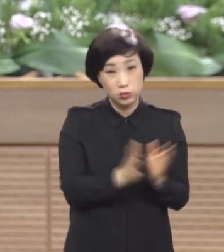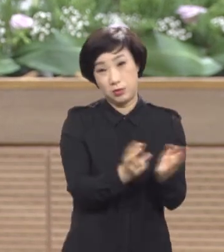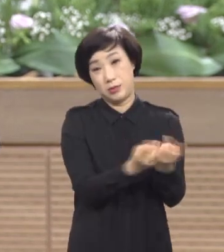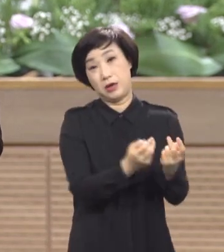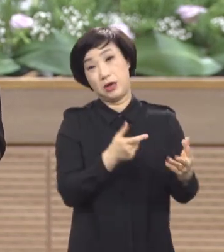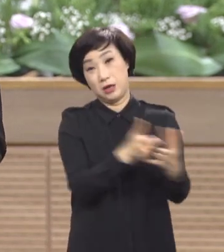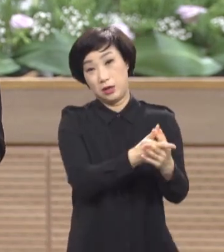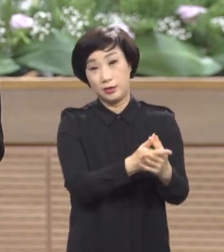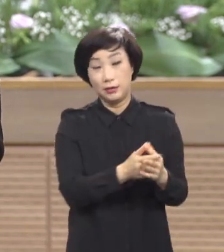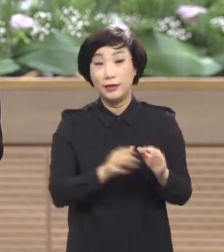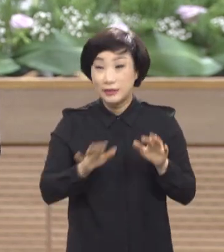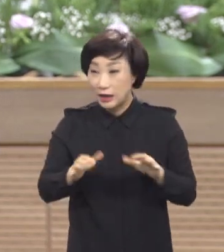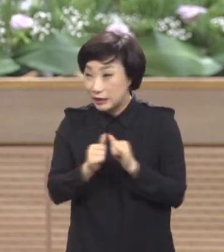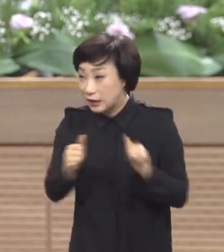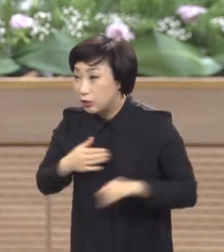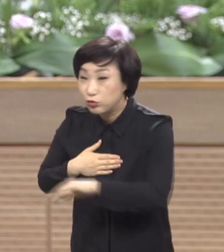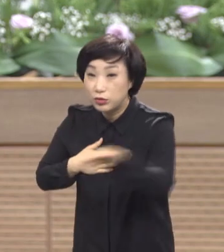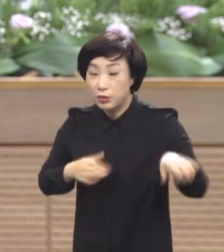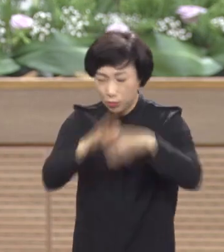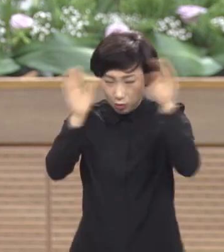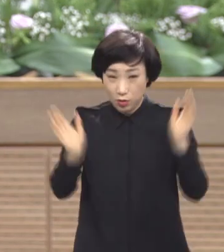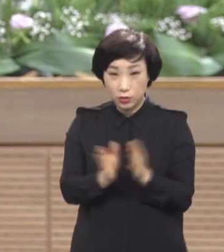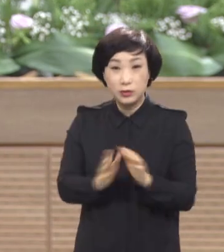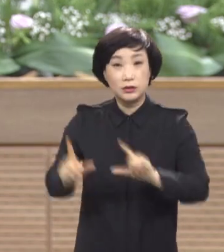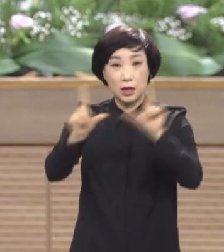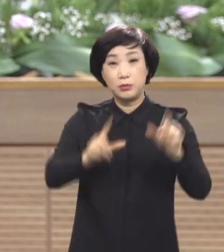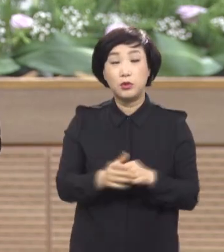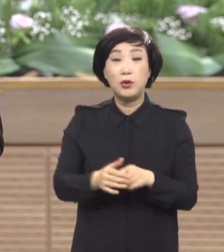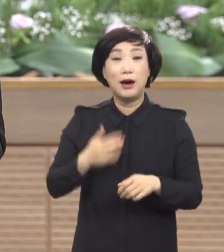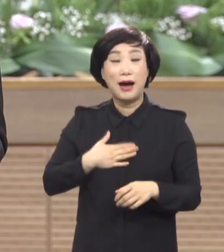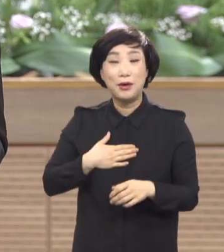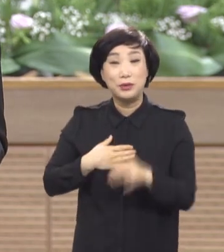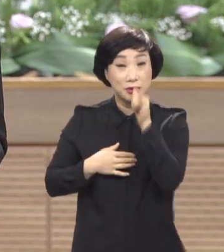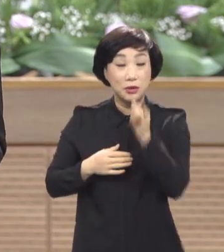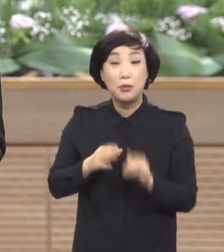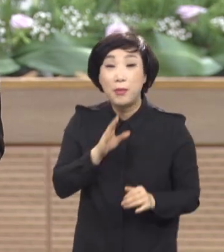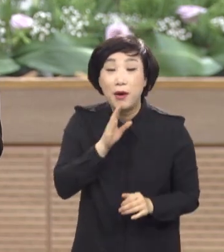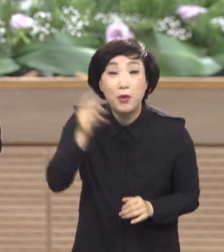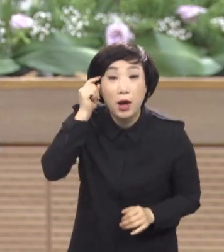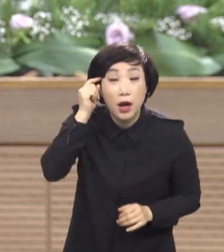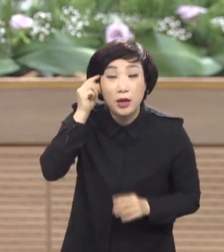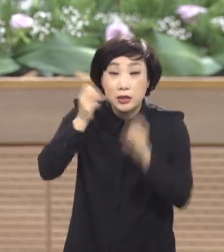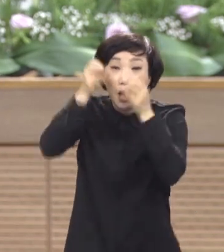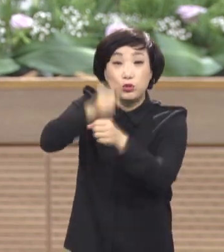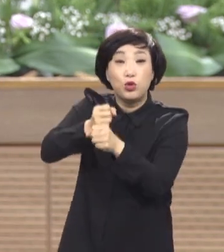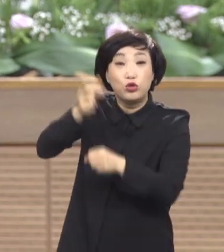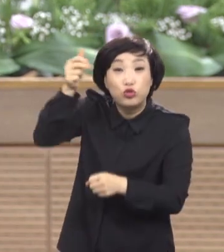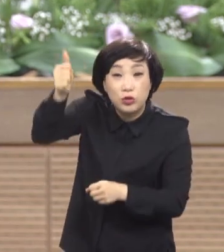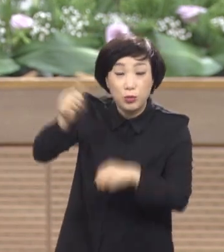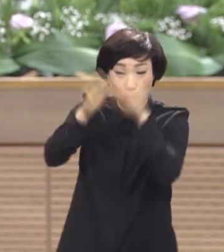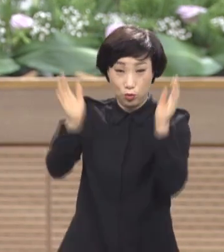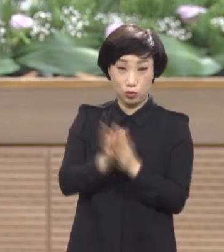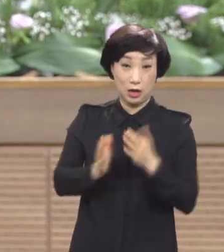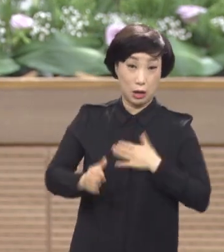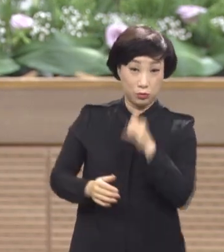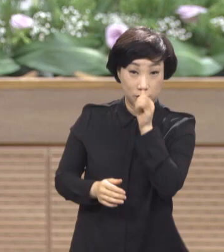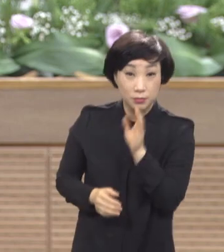우리 인생의 삶도 다 알아 우리 창조자이기 때문에 창조한 자가 다 알아